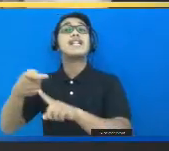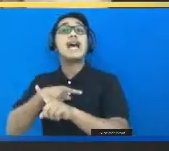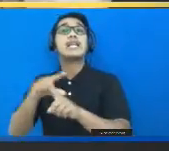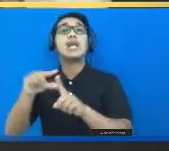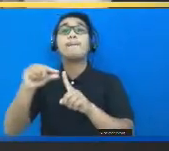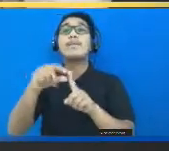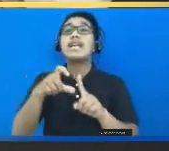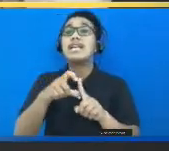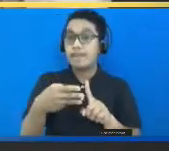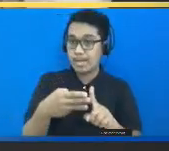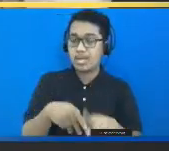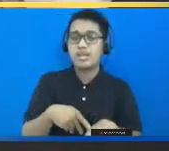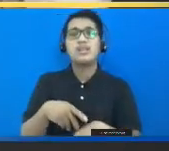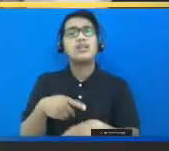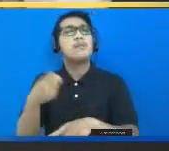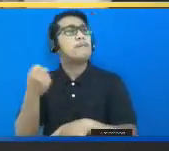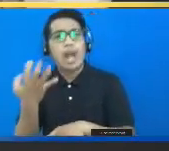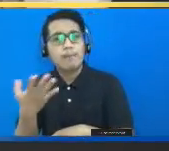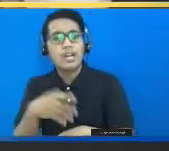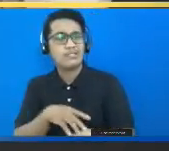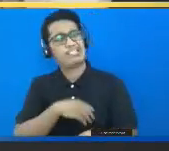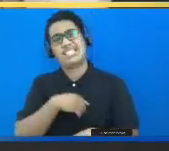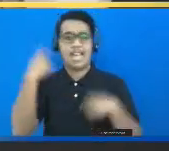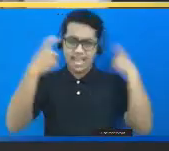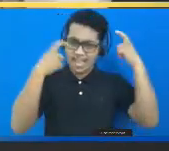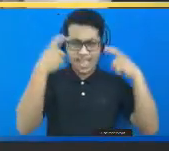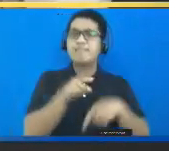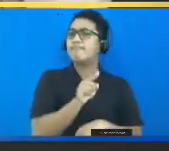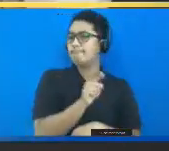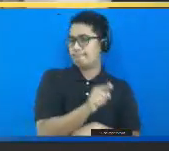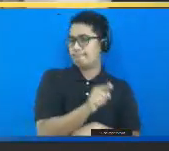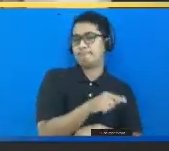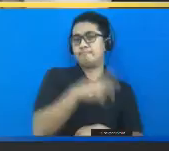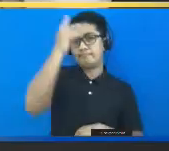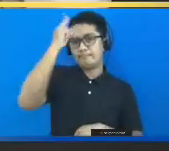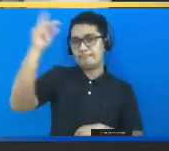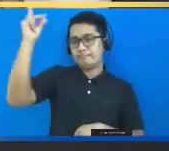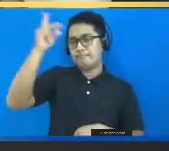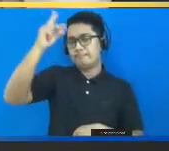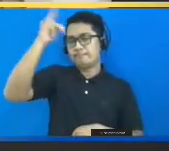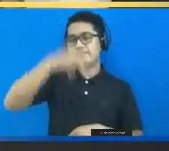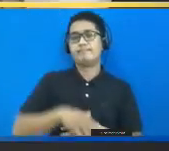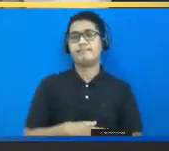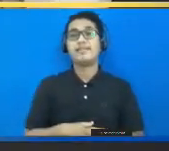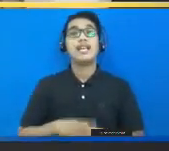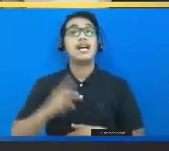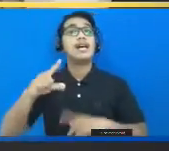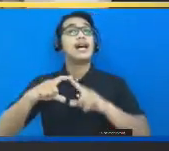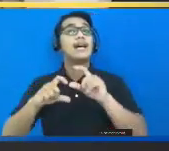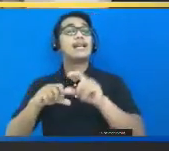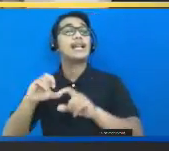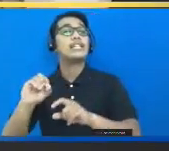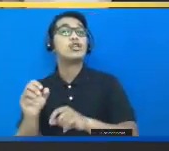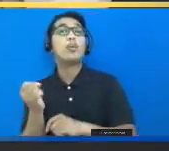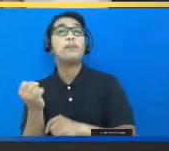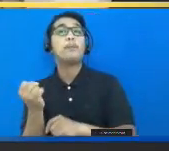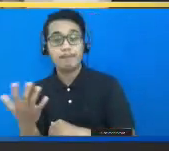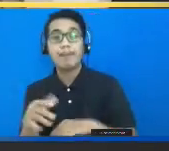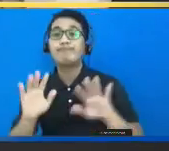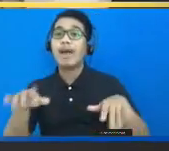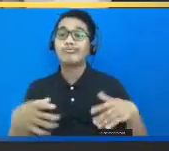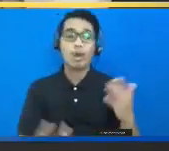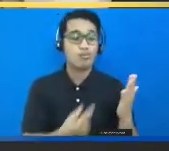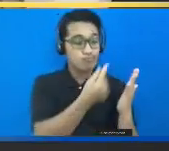itu pdb-nya kan ditaksir gitu ya Gan d7tv rasionya berapa anggaran